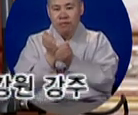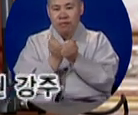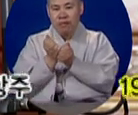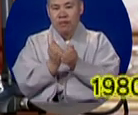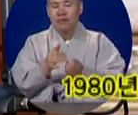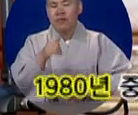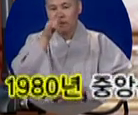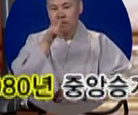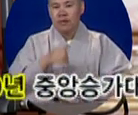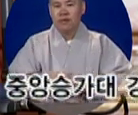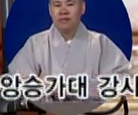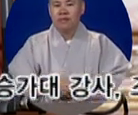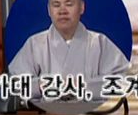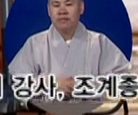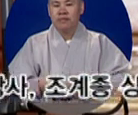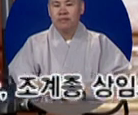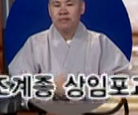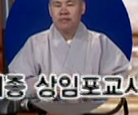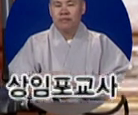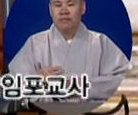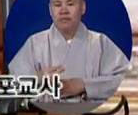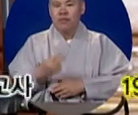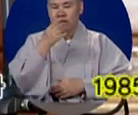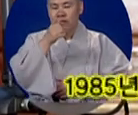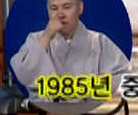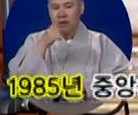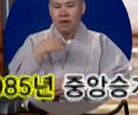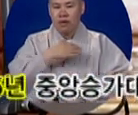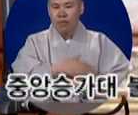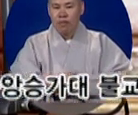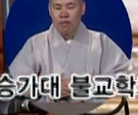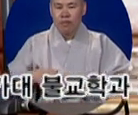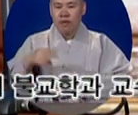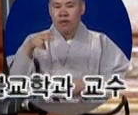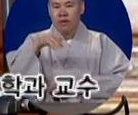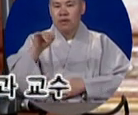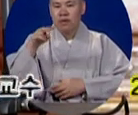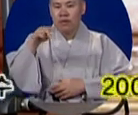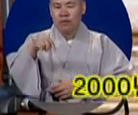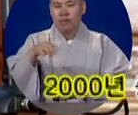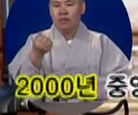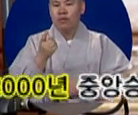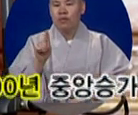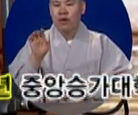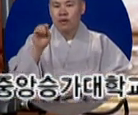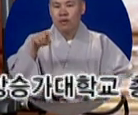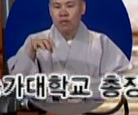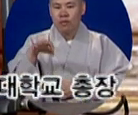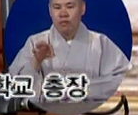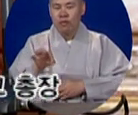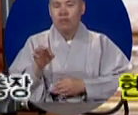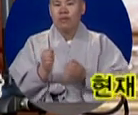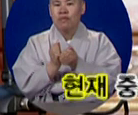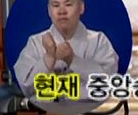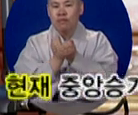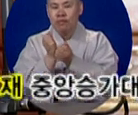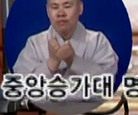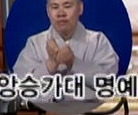중생의 몸을 지수화풍으로 설명하고